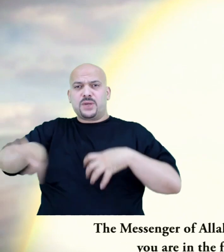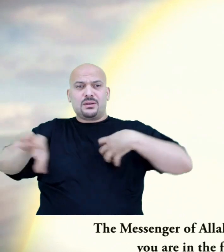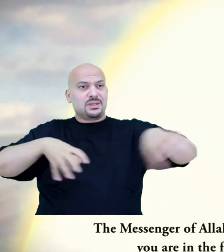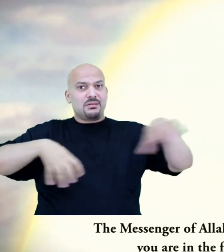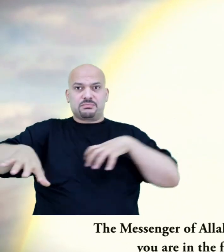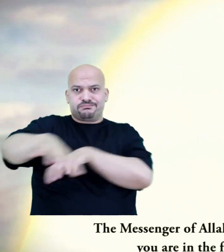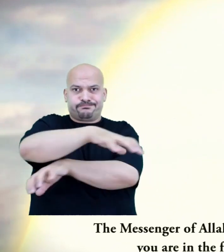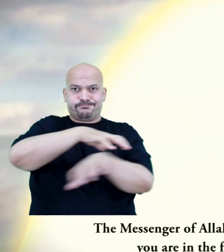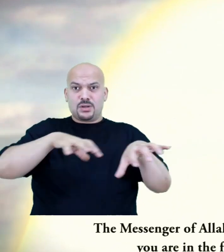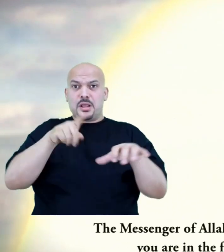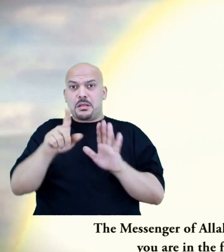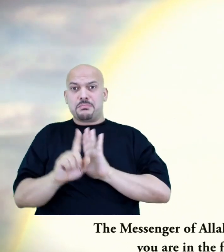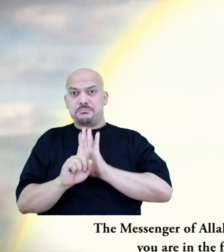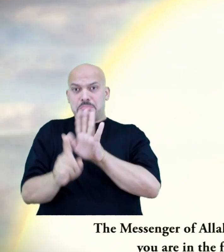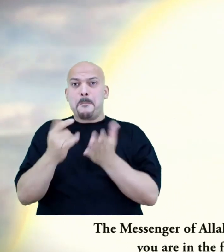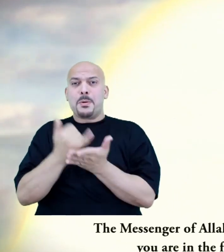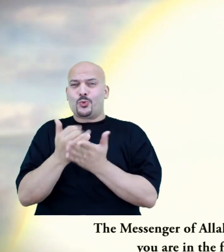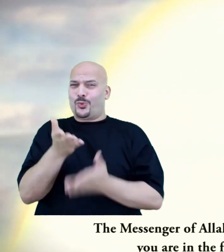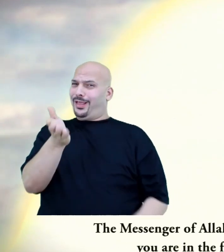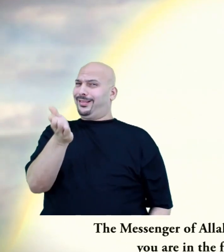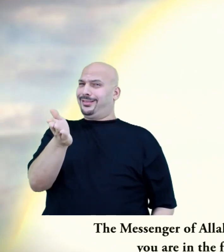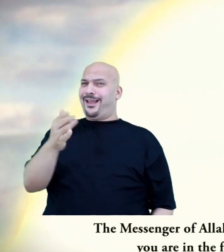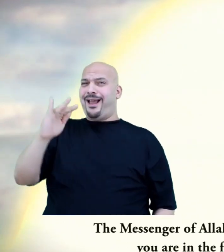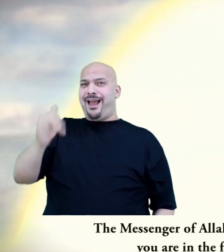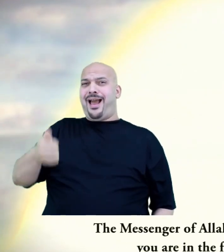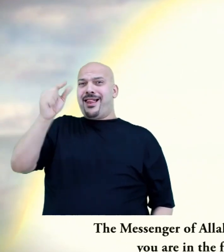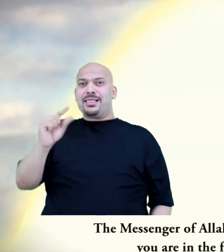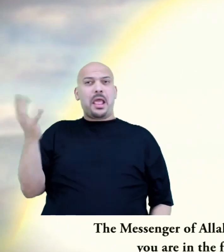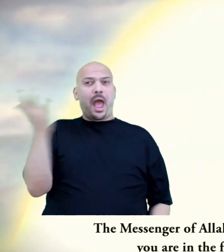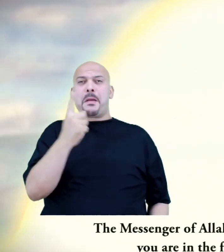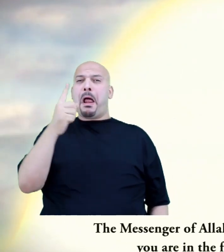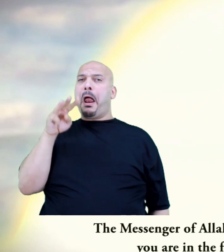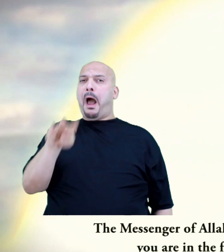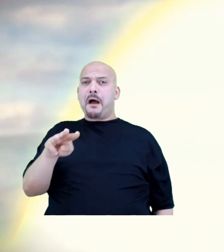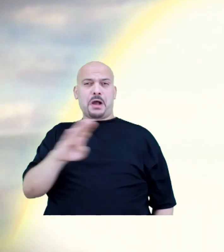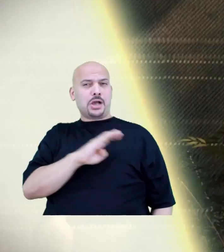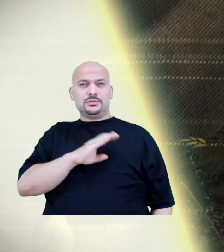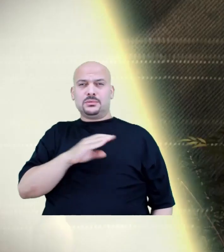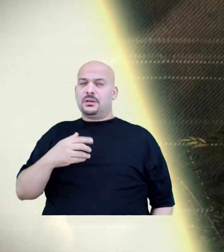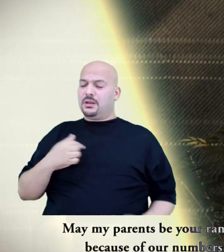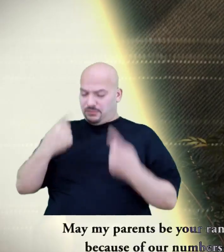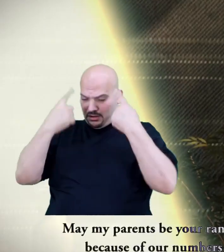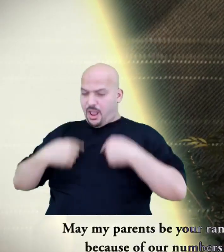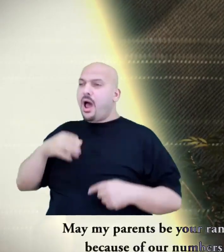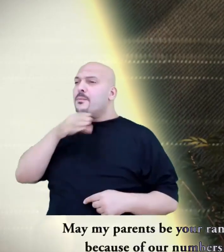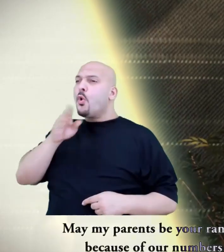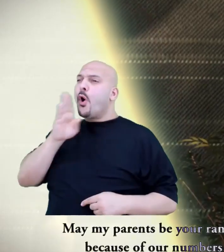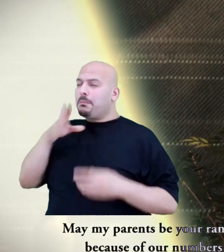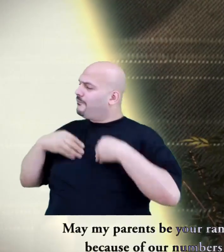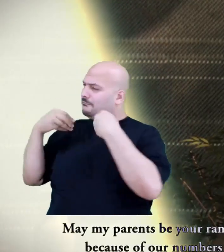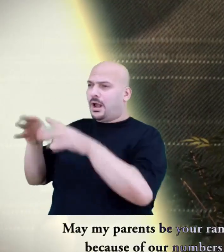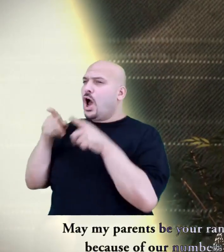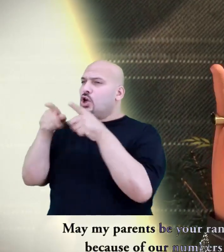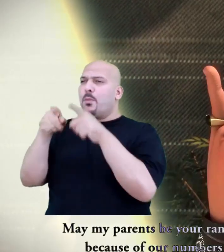من الفرق، وتكون أنت في المقدمة على رأس 1000 مقاتل. فداك أمي وأبي